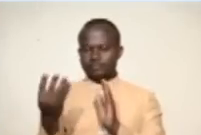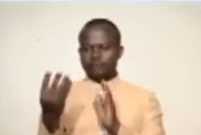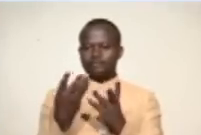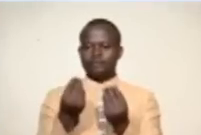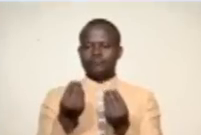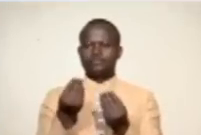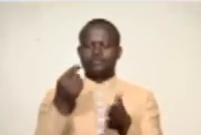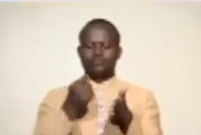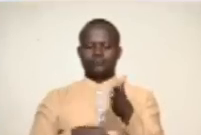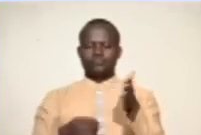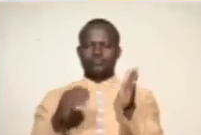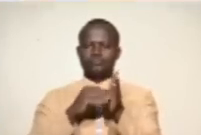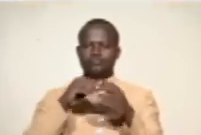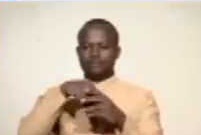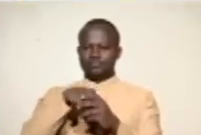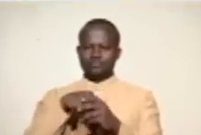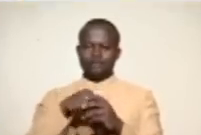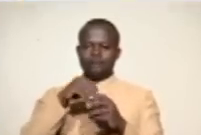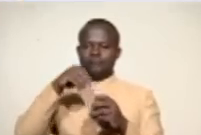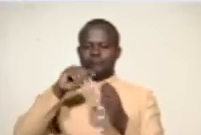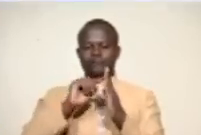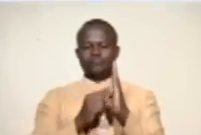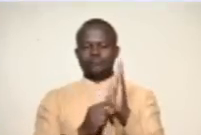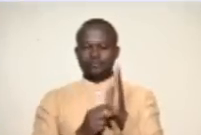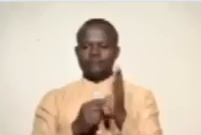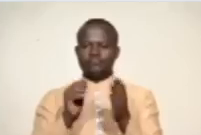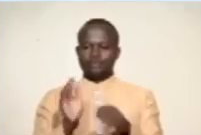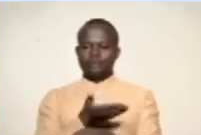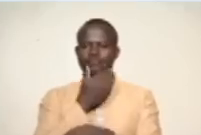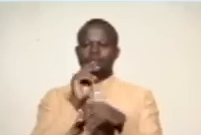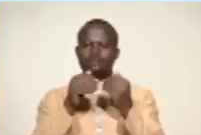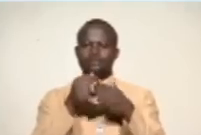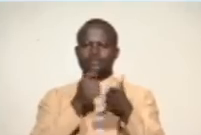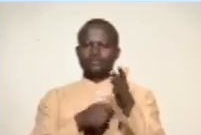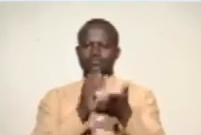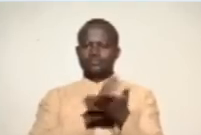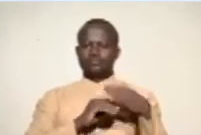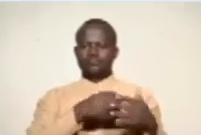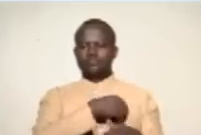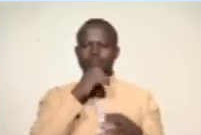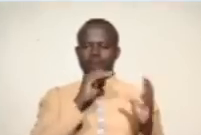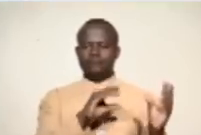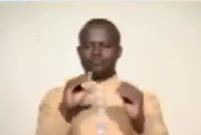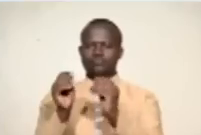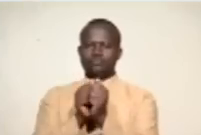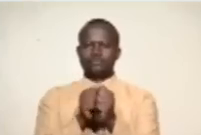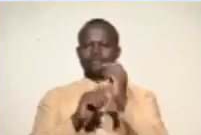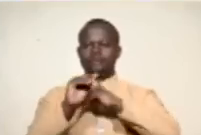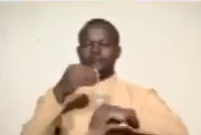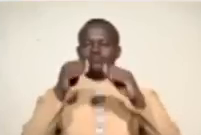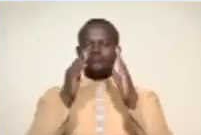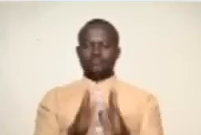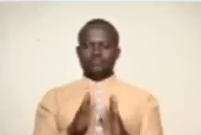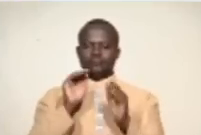koroshya imisoro harimo rero ikubiyemo ingingo zisonera abaturage imisoro kuri imwe mu mitungo itimukanwa n'ibicuruzwa reka